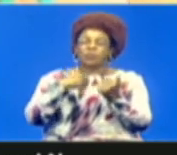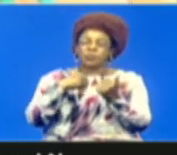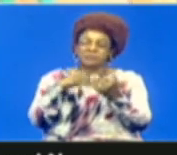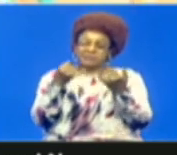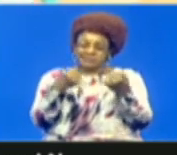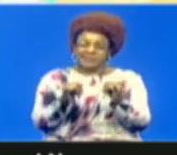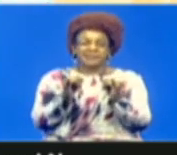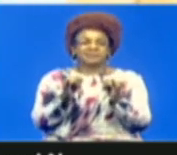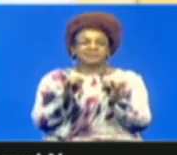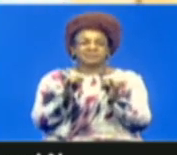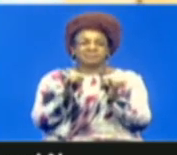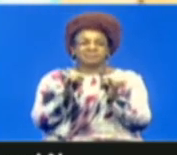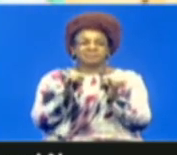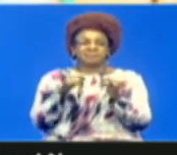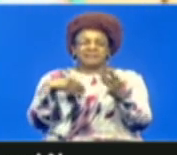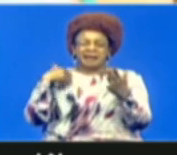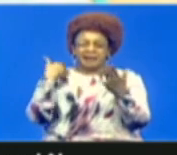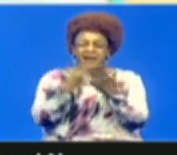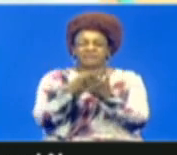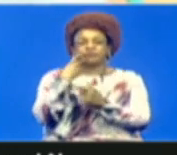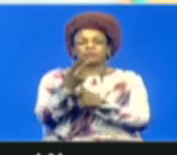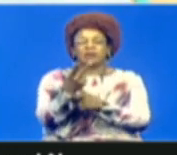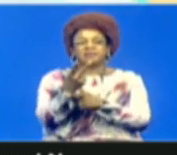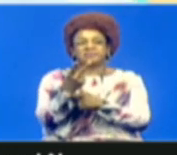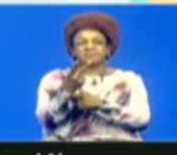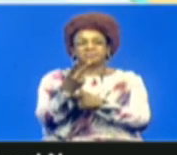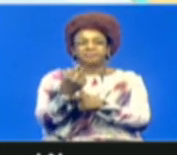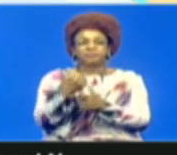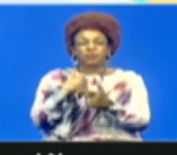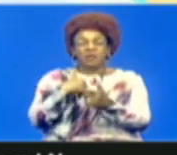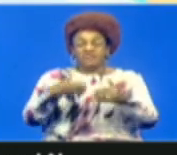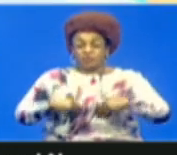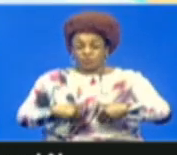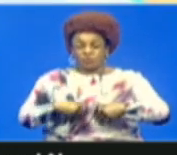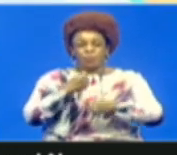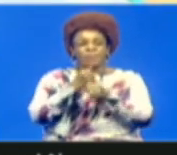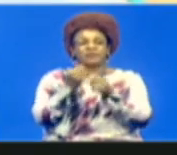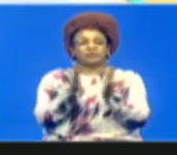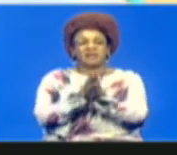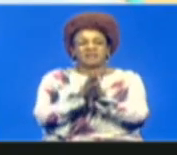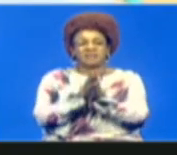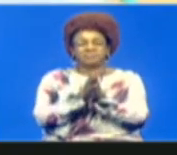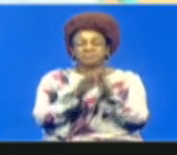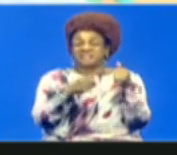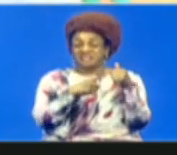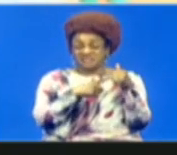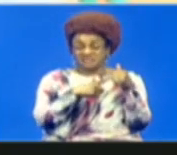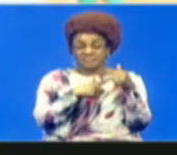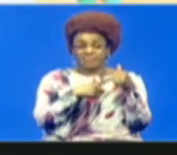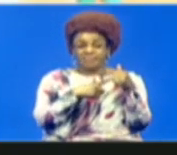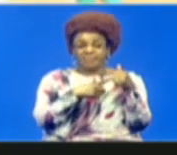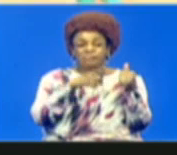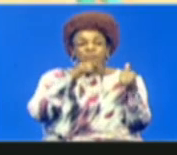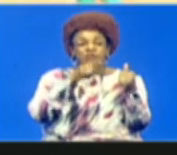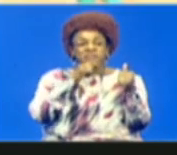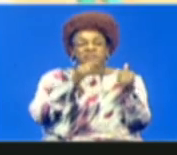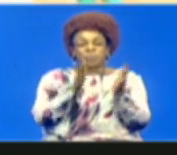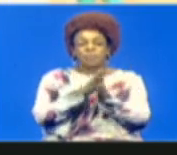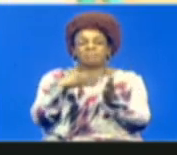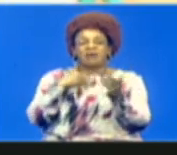200. Hii farm yani tuko na vijana kadhaa tunafanya kazi nao. Tuko na vijana sita pamoja na my